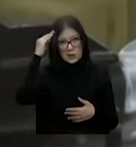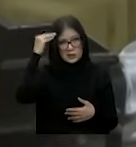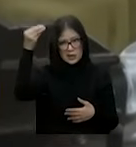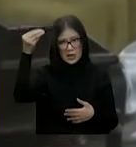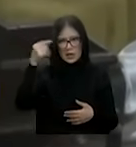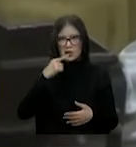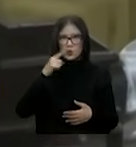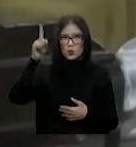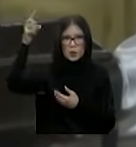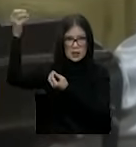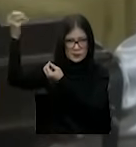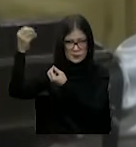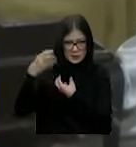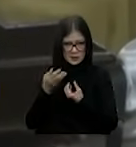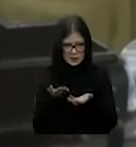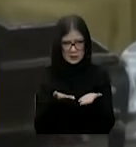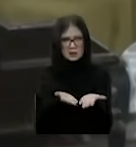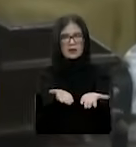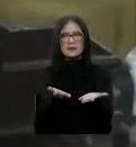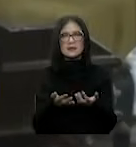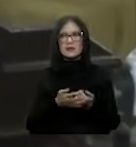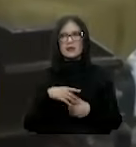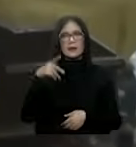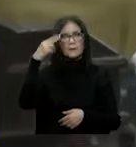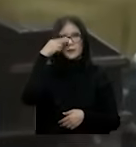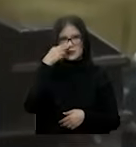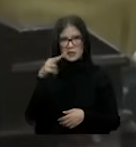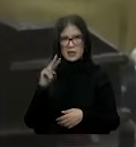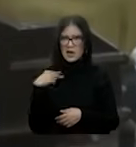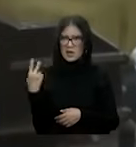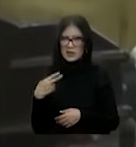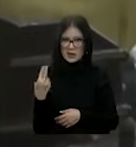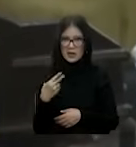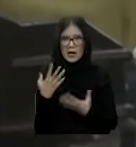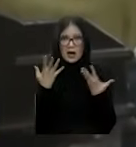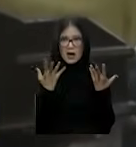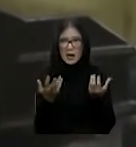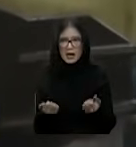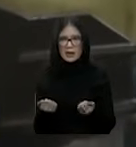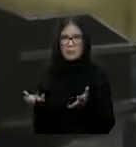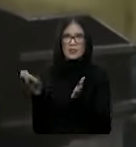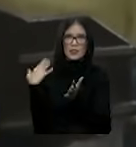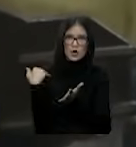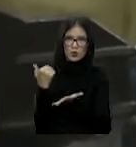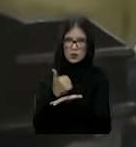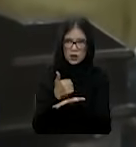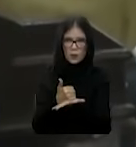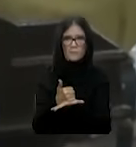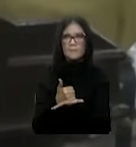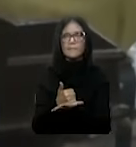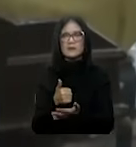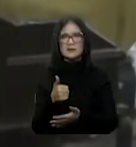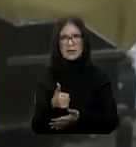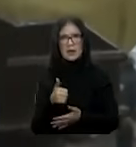dan kepercayaan kepada kami, insya Allah amanah nanti yang diberikan ini bisa